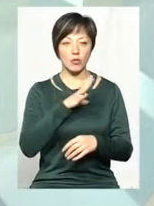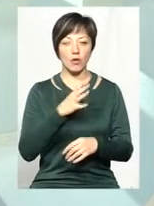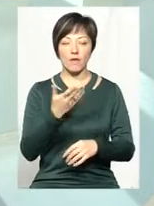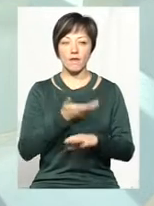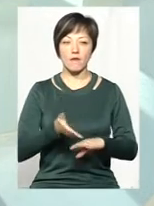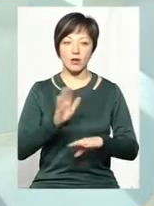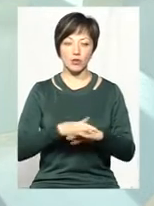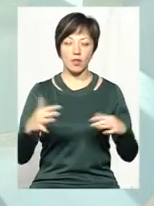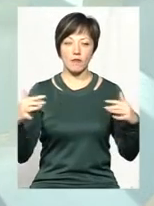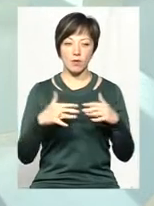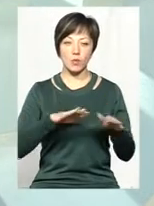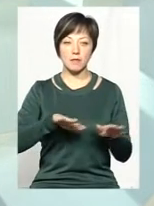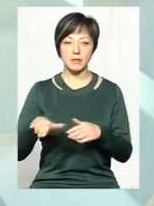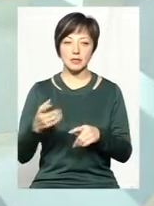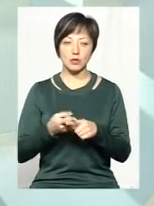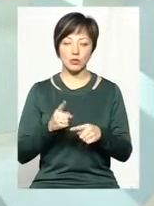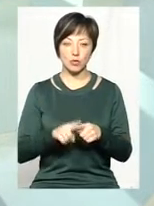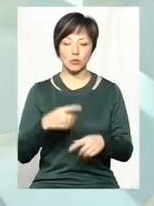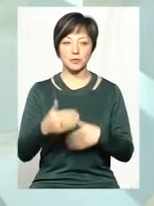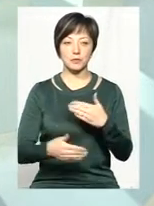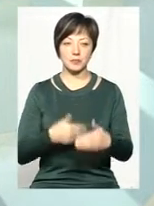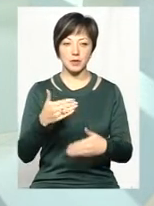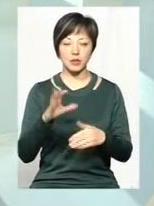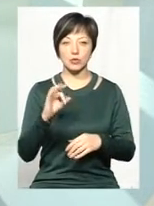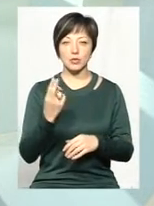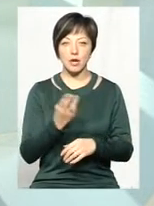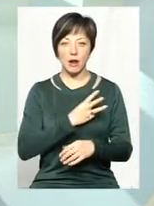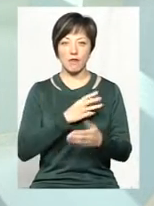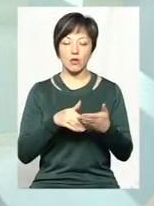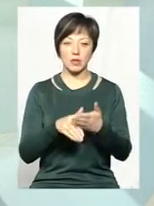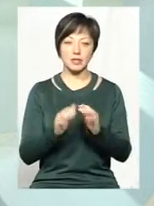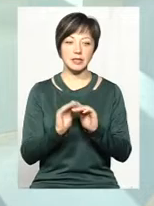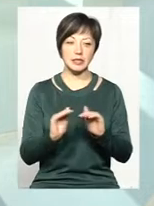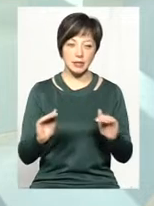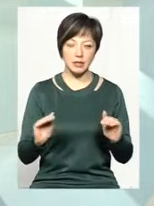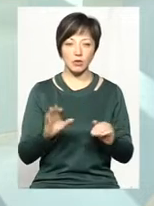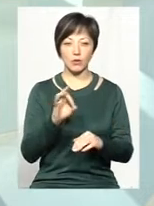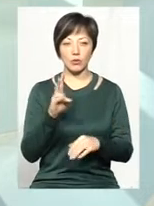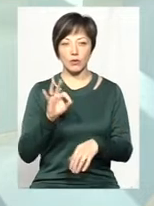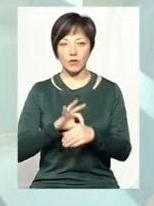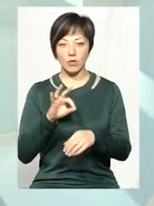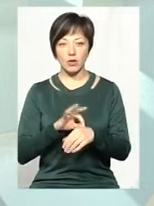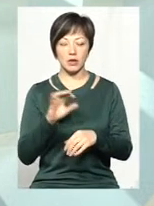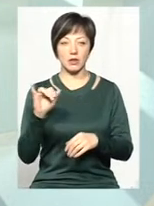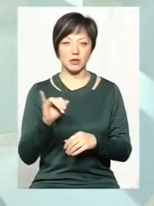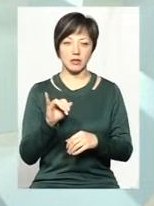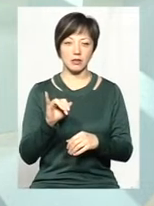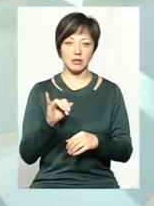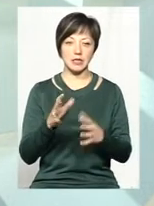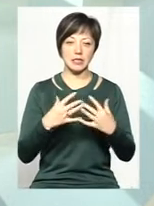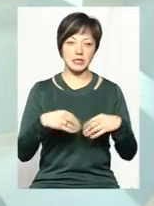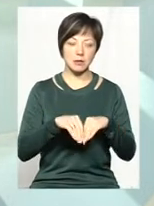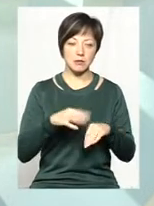фронті, після того пішло і соціальне волонтерство, і дітки онкохворі, і